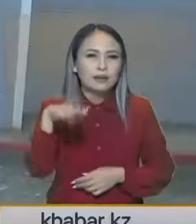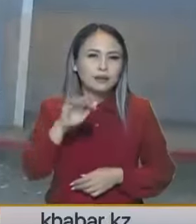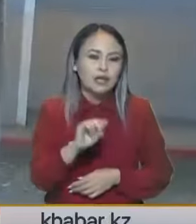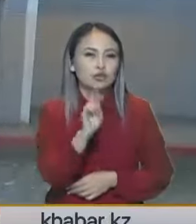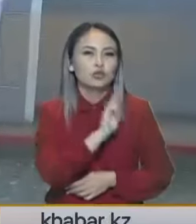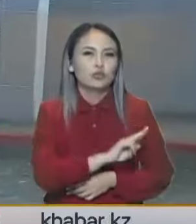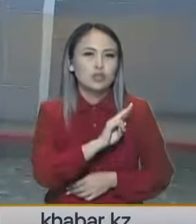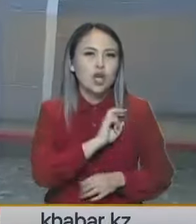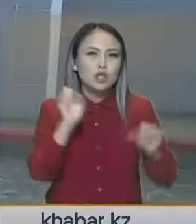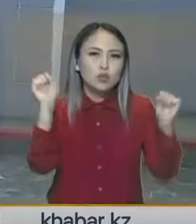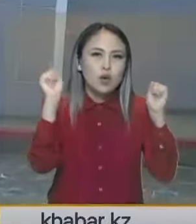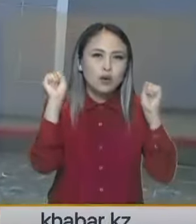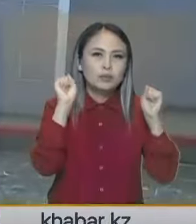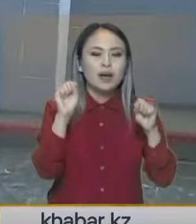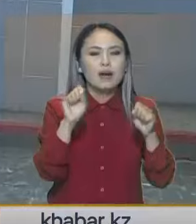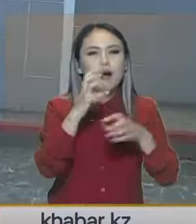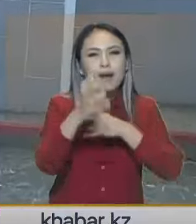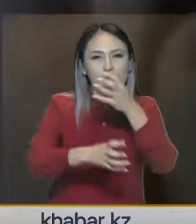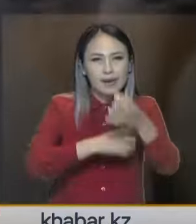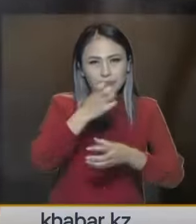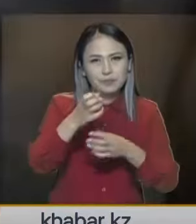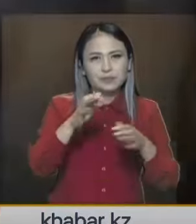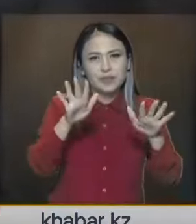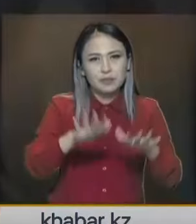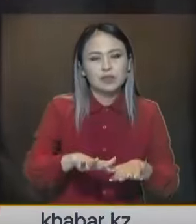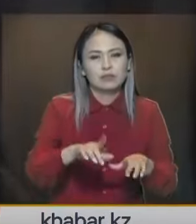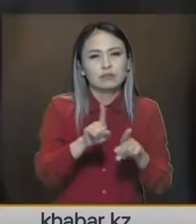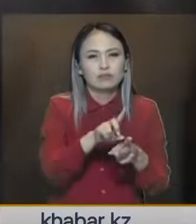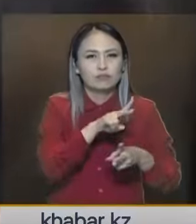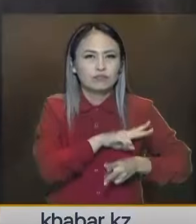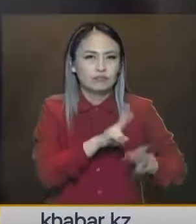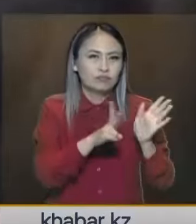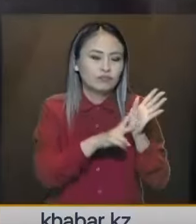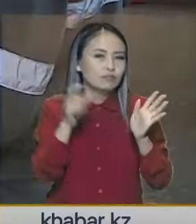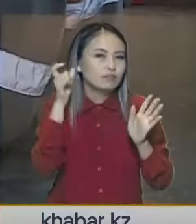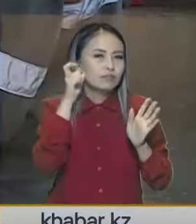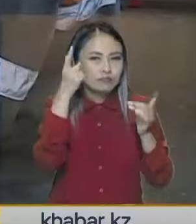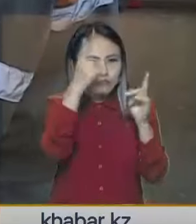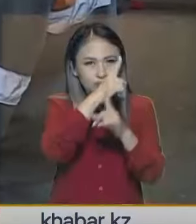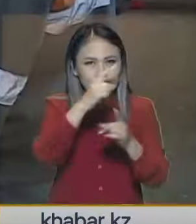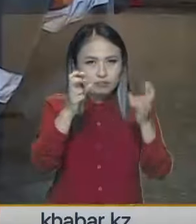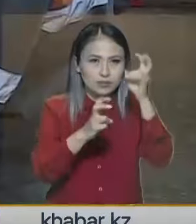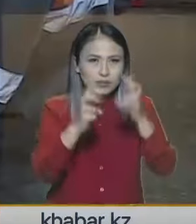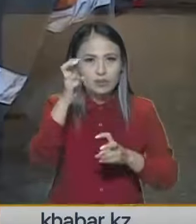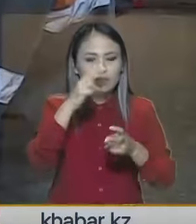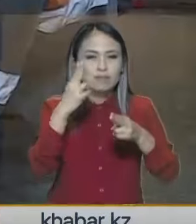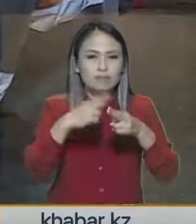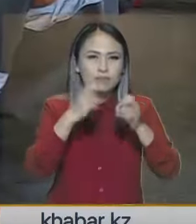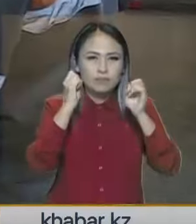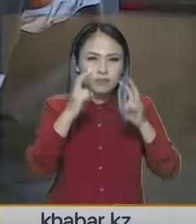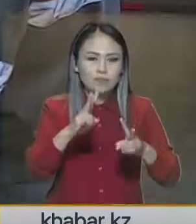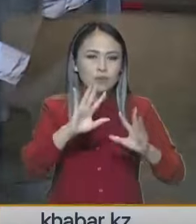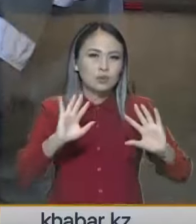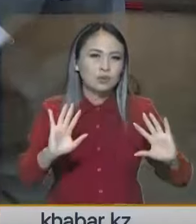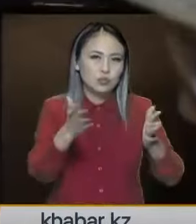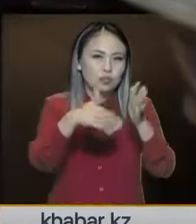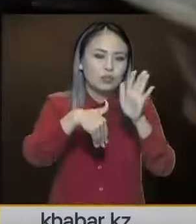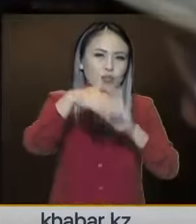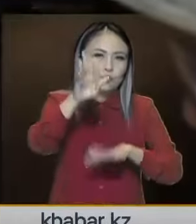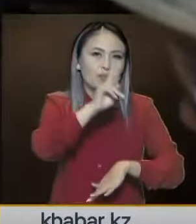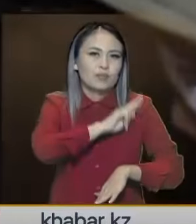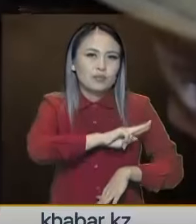жұмысшысы. Спорттық акробатикадан әлем чемпионы. Кеніште еңбек етіп жүргеніне 7 жыл болады. Жолдауда өндірістегі қауіпсіздік, еңбек жағдайын